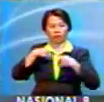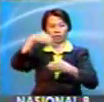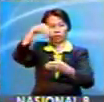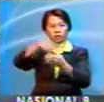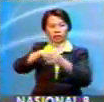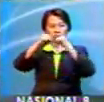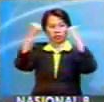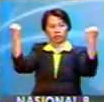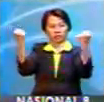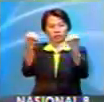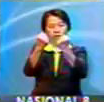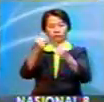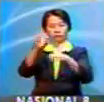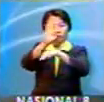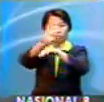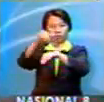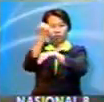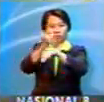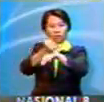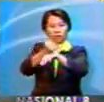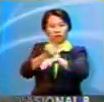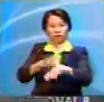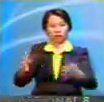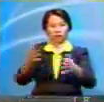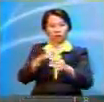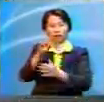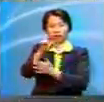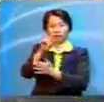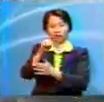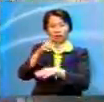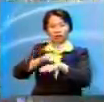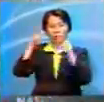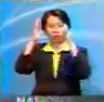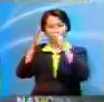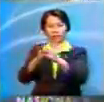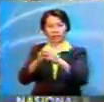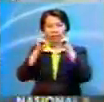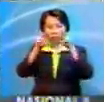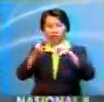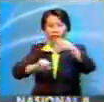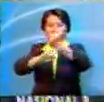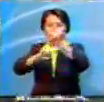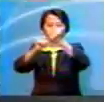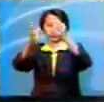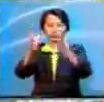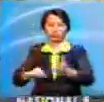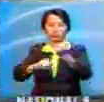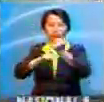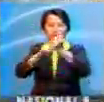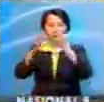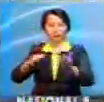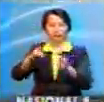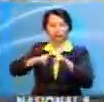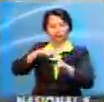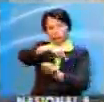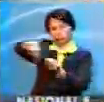di Stadium Nasional Bukit Jalil. Tinjauan keluar TMB Stadium Darul Makmur, menyaksikan penyokong-penyokong yang juga penduduk